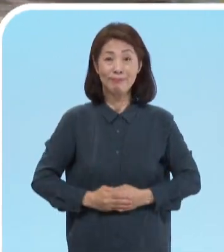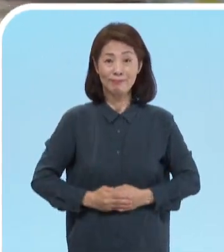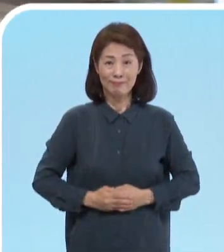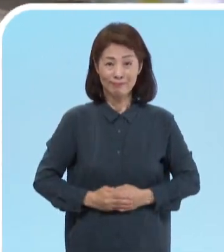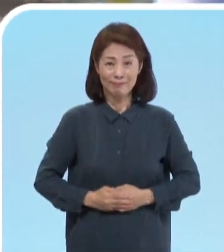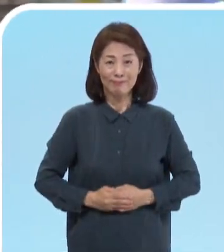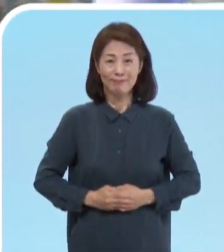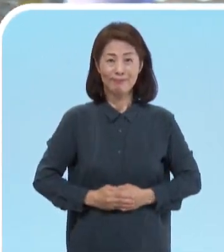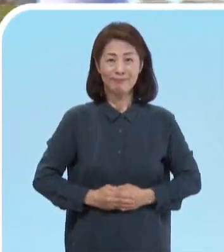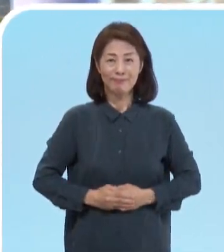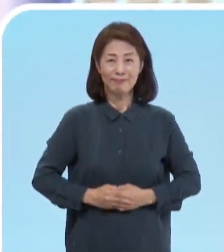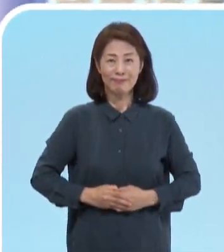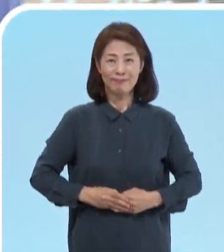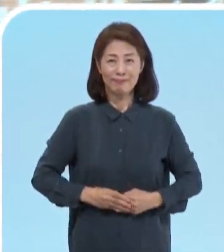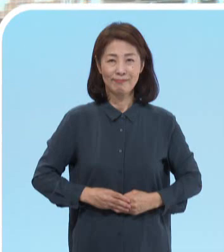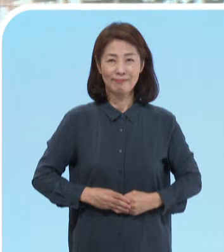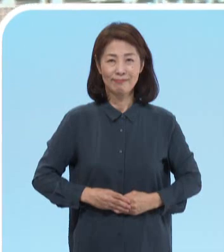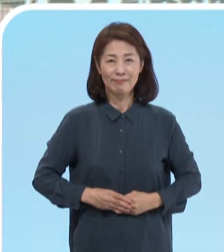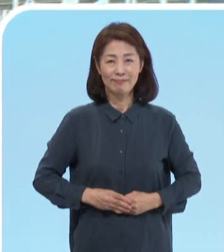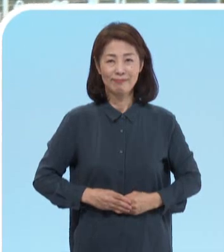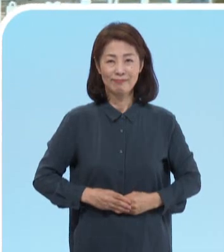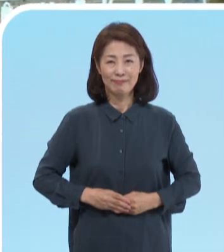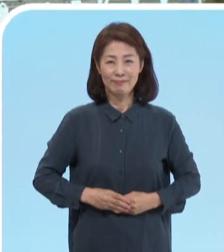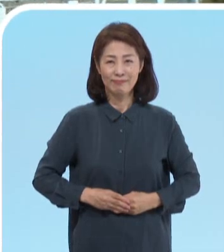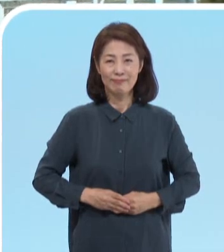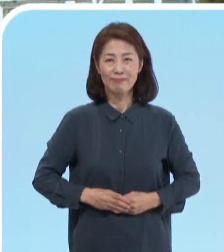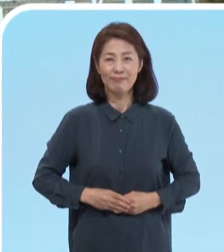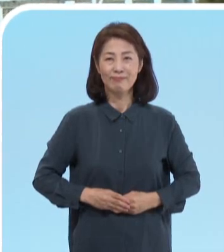篠山チルドレンズミュージアム。